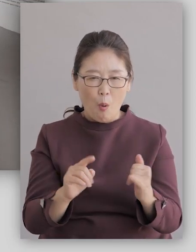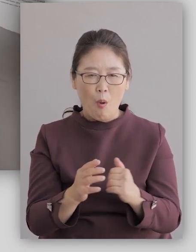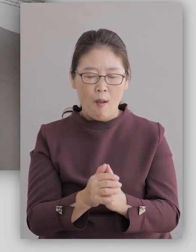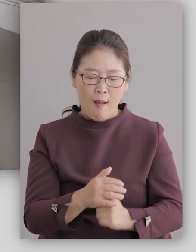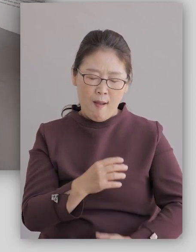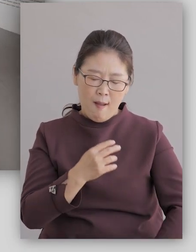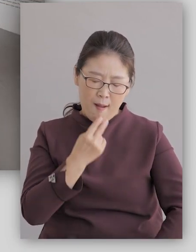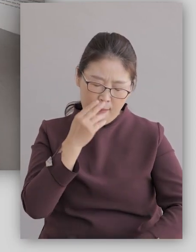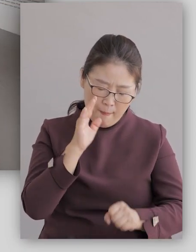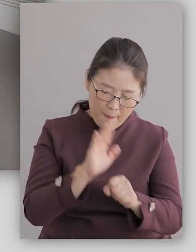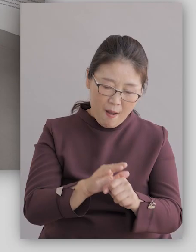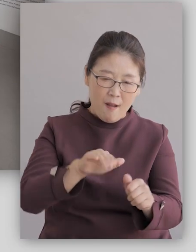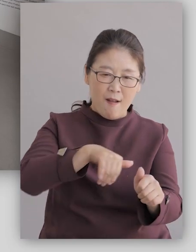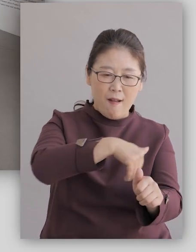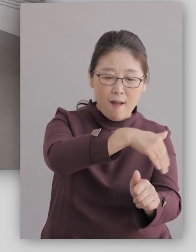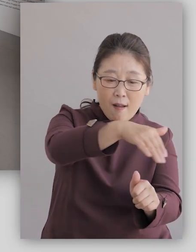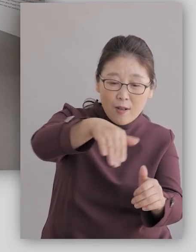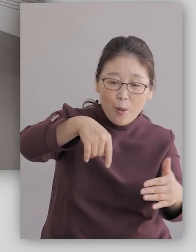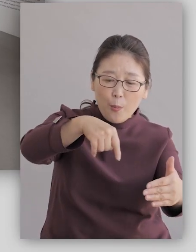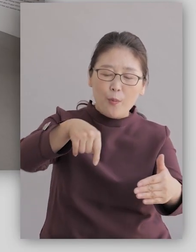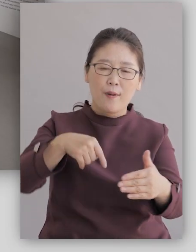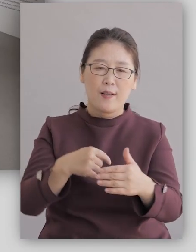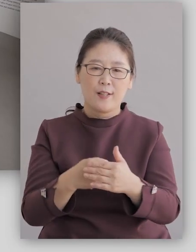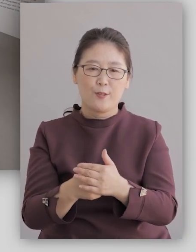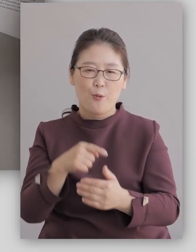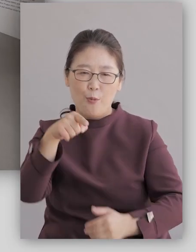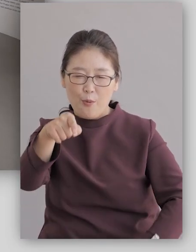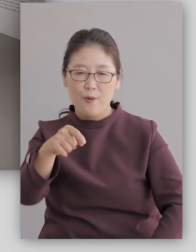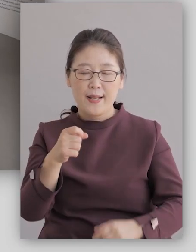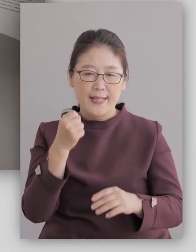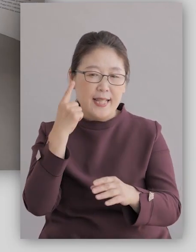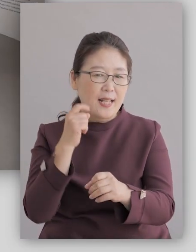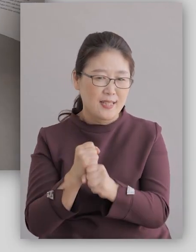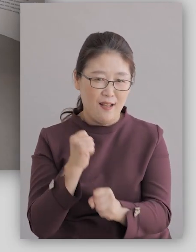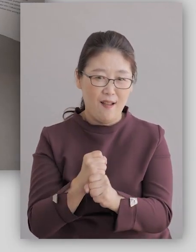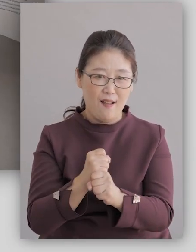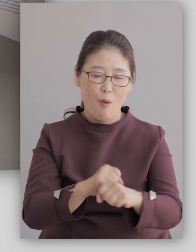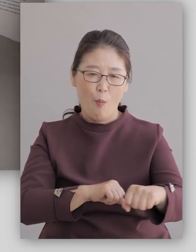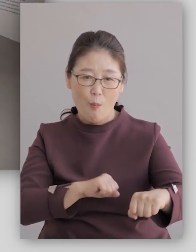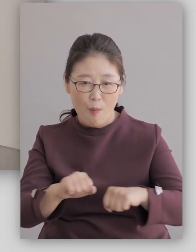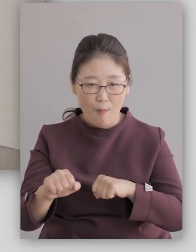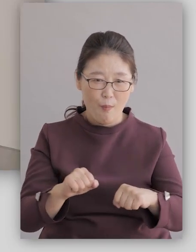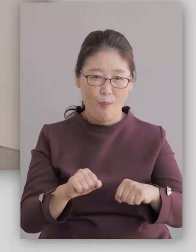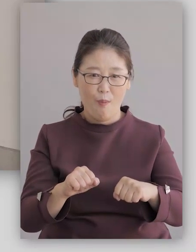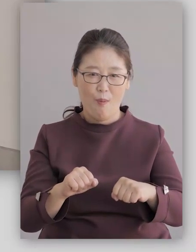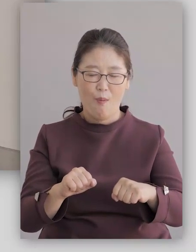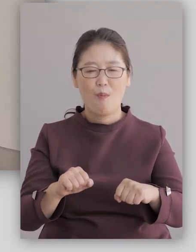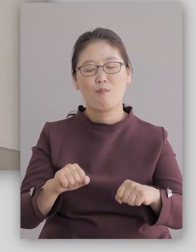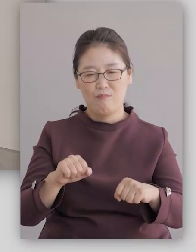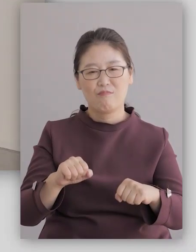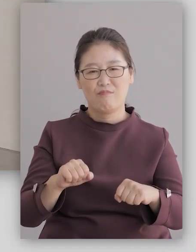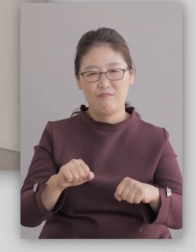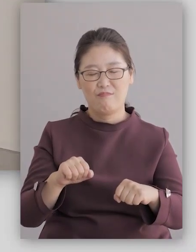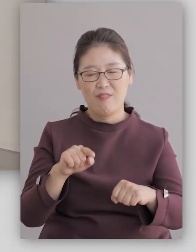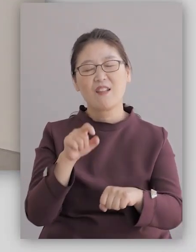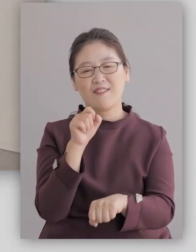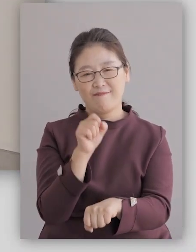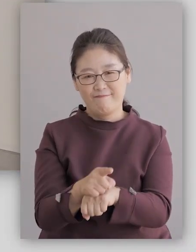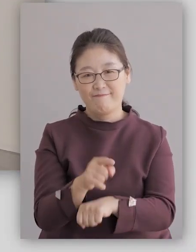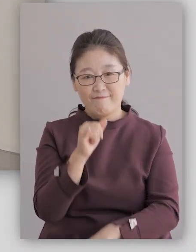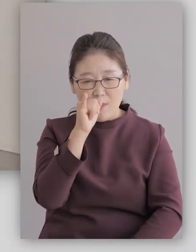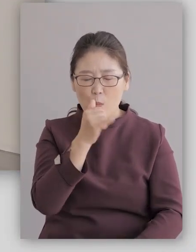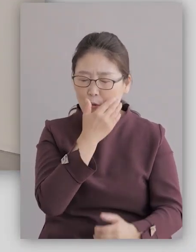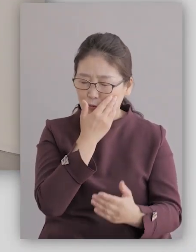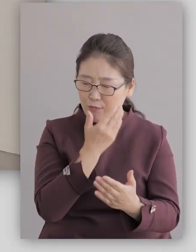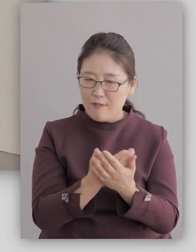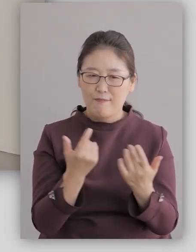상황에서도 작품을 할 수밖에 없는 이런 열정을 가진 자기 표현을 가진 이런 부분이 굉장히